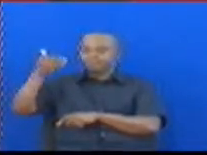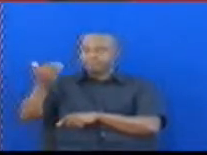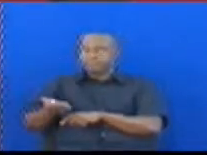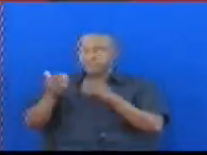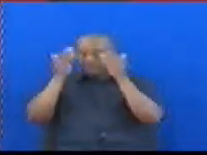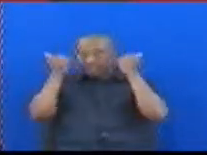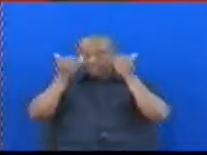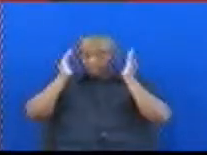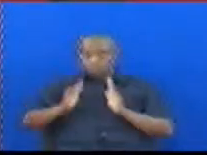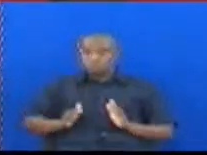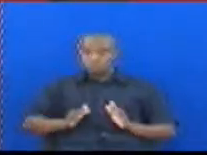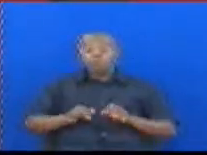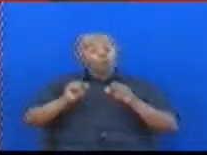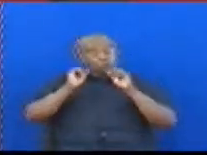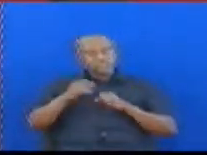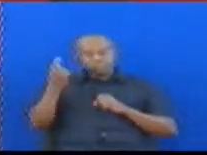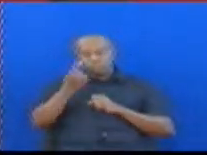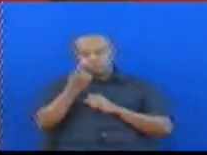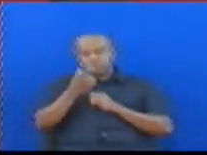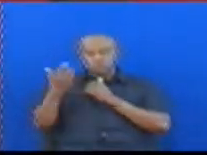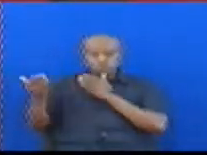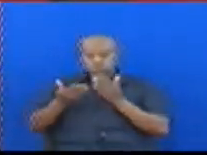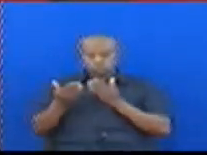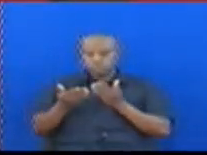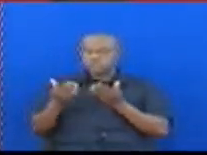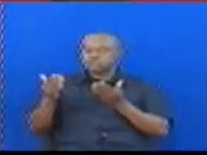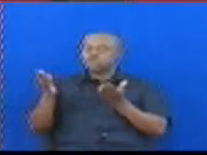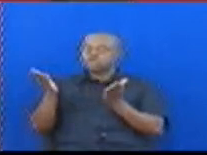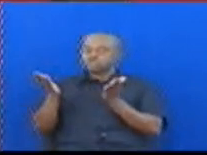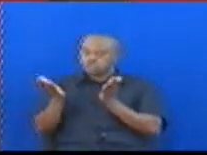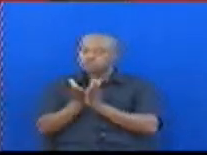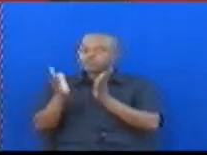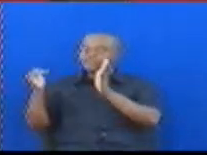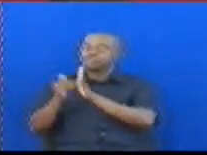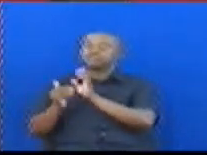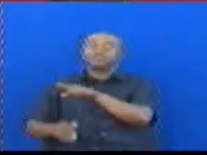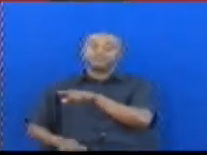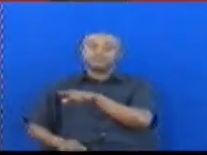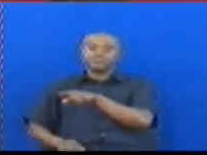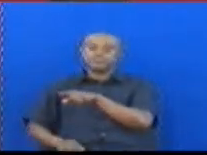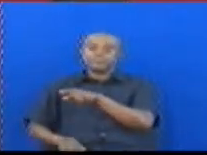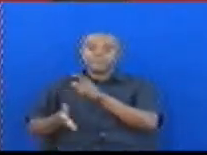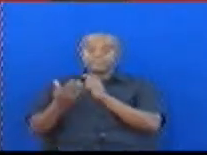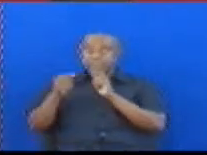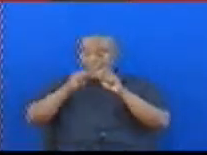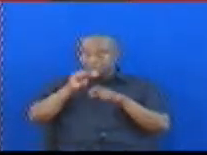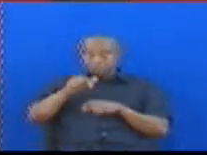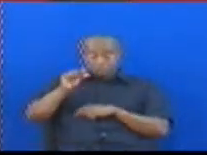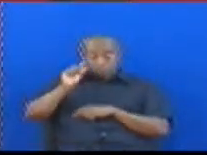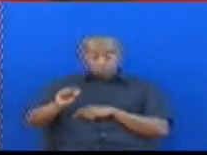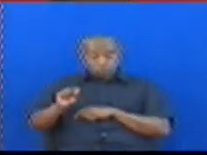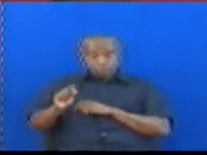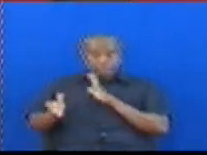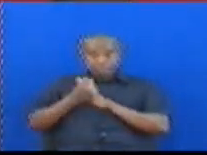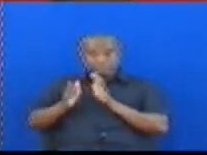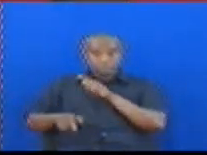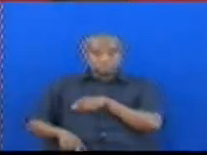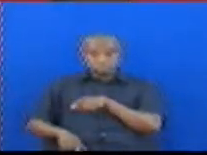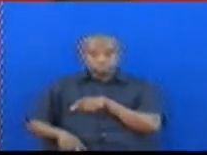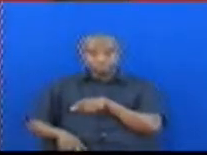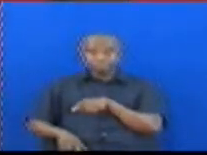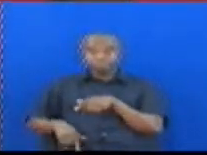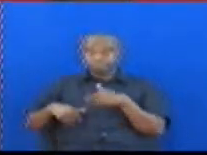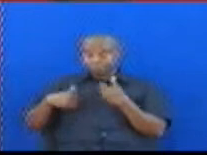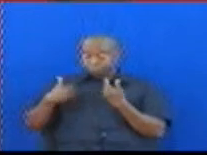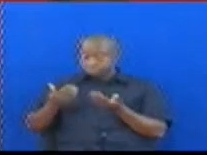mkuu, kuweza kufanya ku practice sheria. Kwa hiyo kifungu hichi kidogo kinachoanzishwa hapa